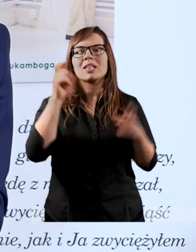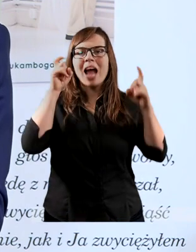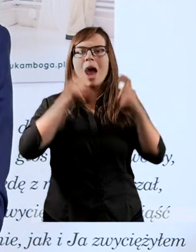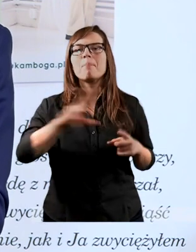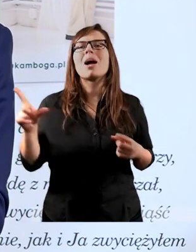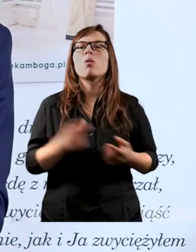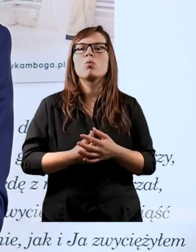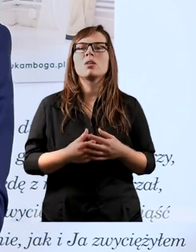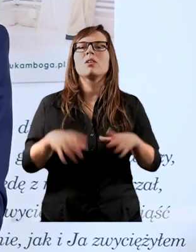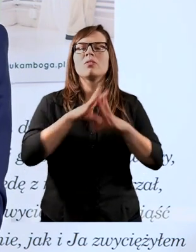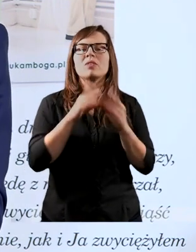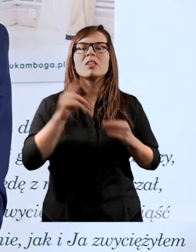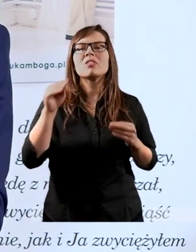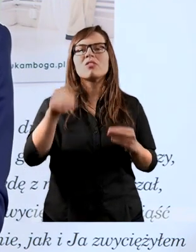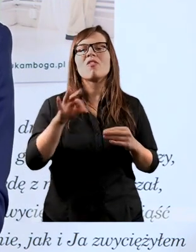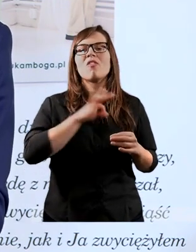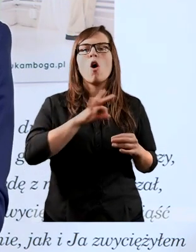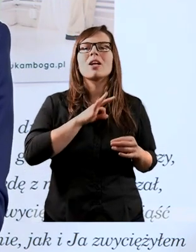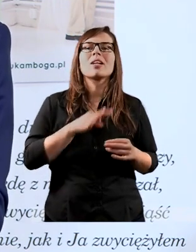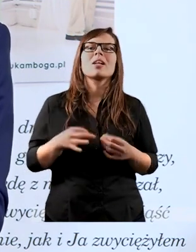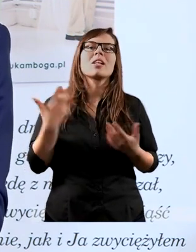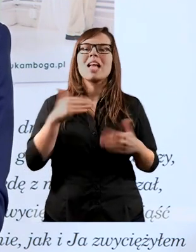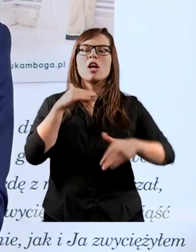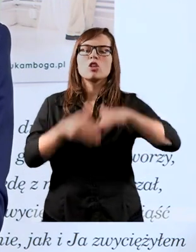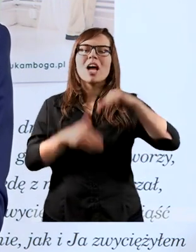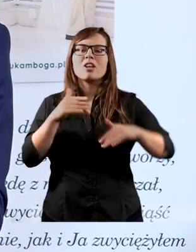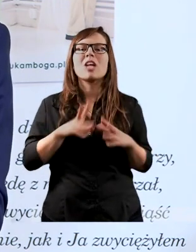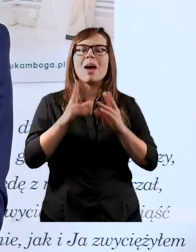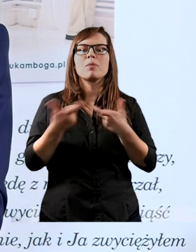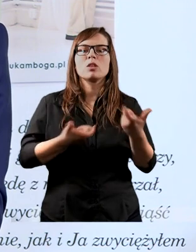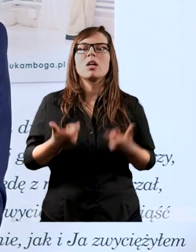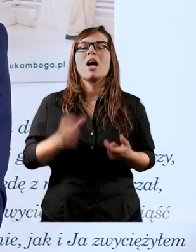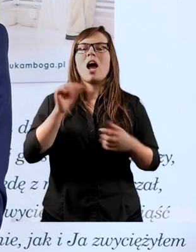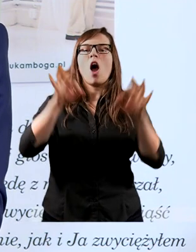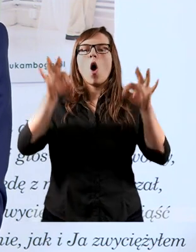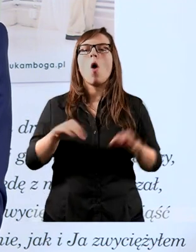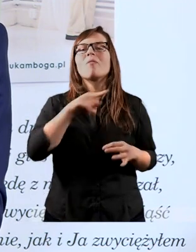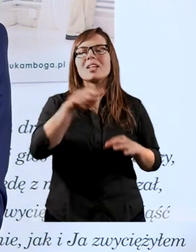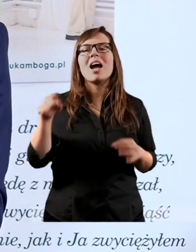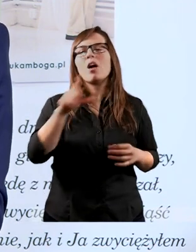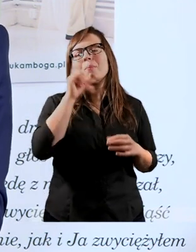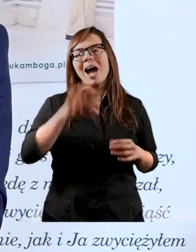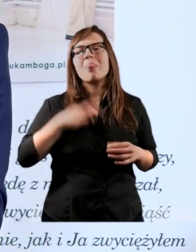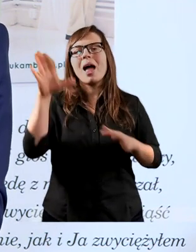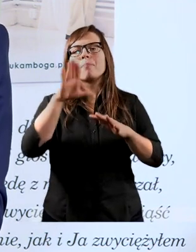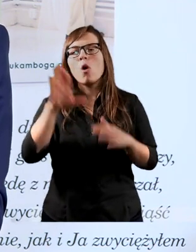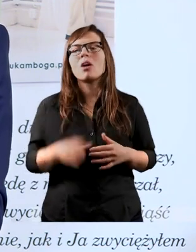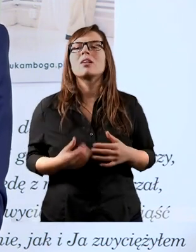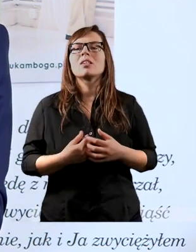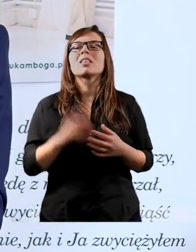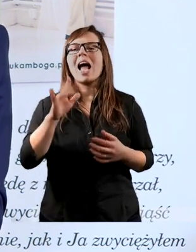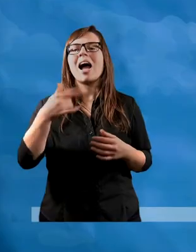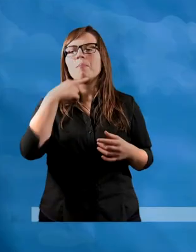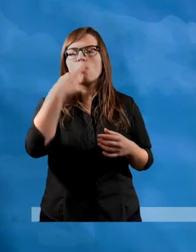diabeł ciska swoimi nieszczęściami, a obwinia o nie Pana Boga. I tak jak